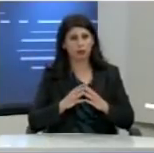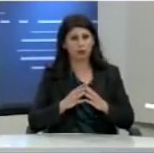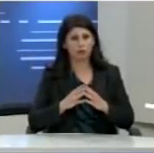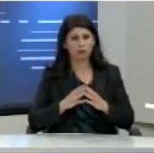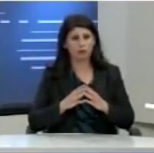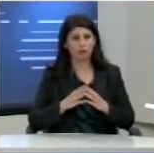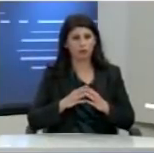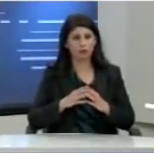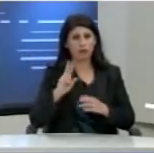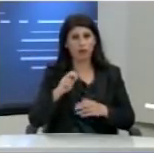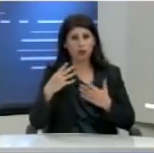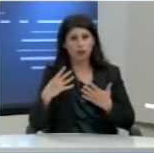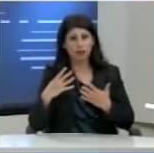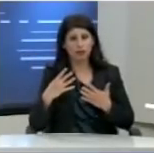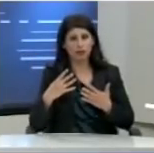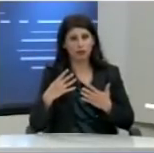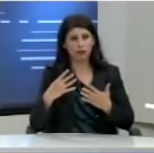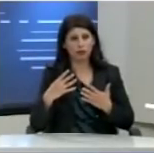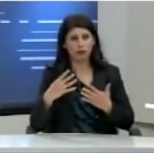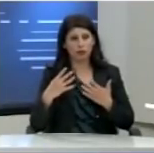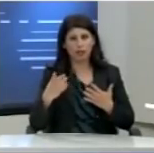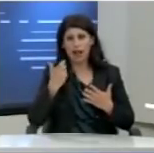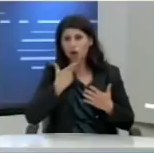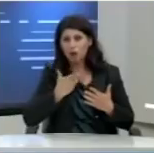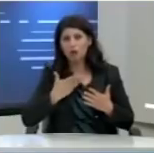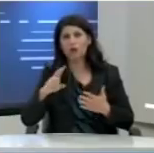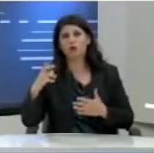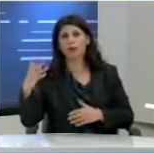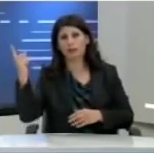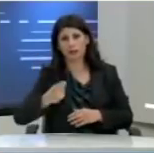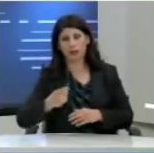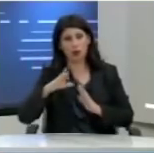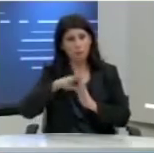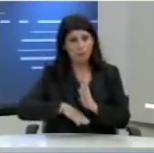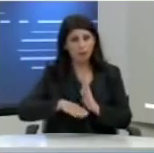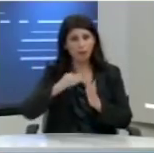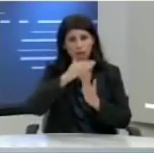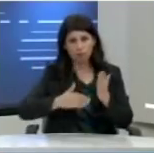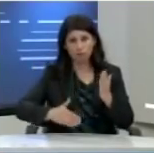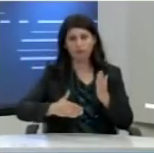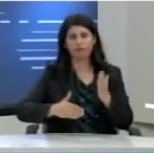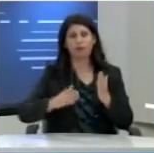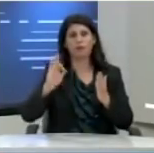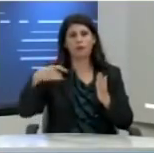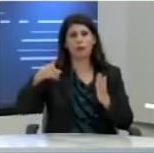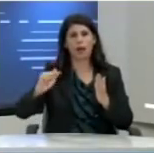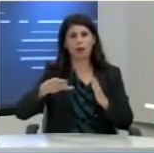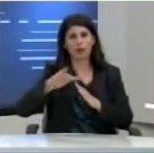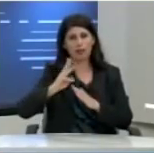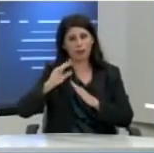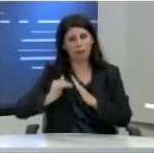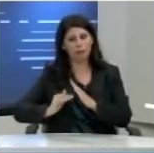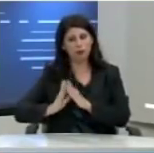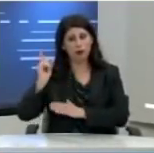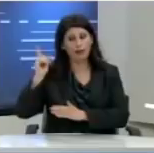και έως 29% στο 25%. Η μείωση του μεσαίου συντελεστή ΦΠΑ από το 13% στο